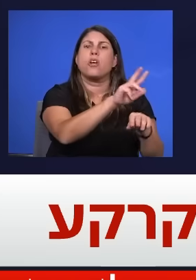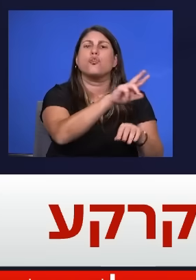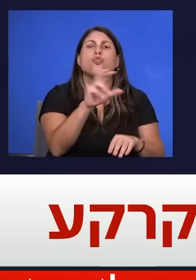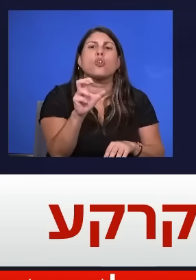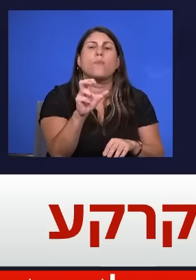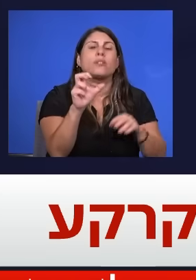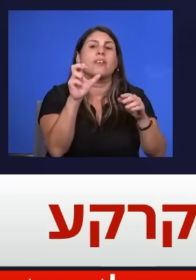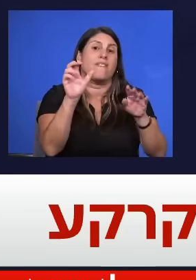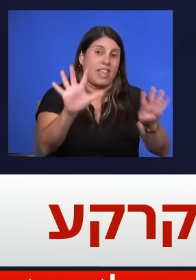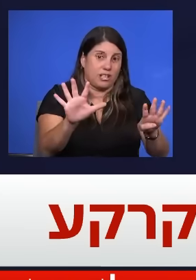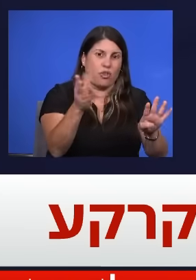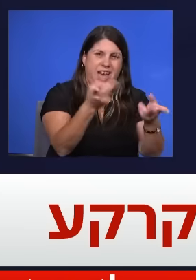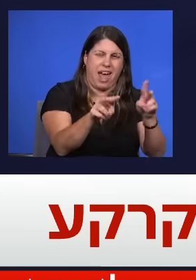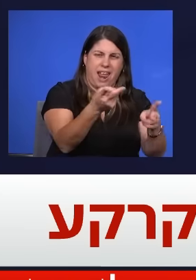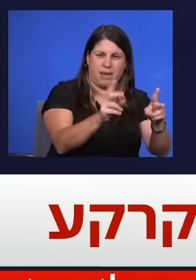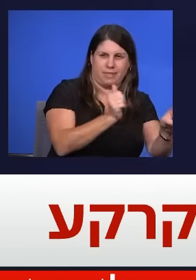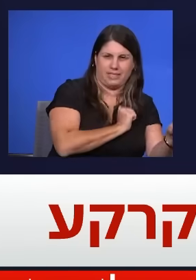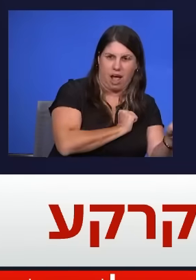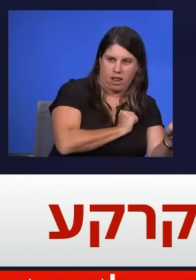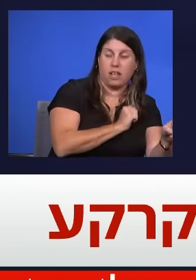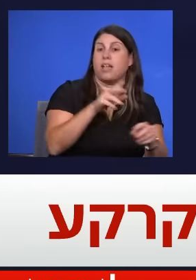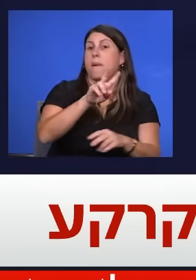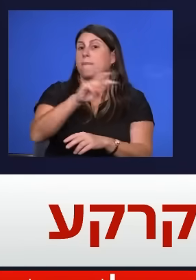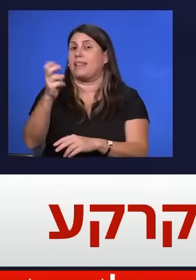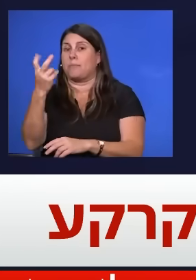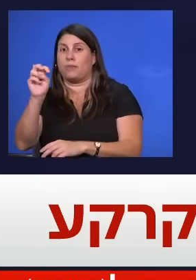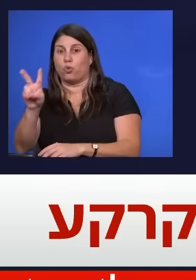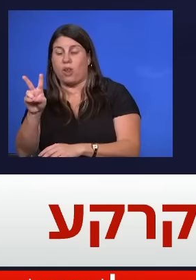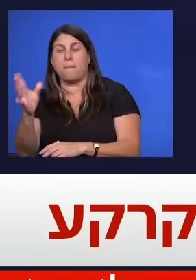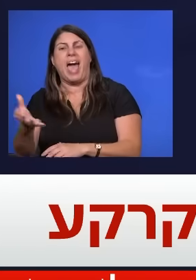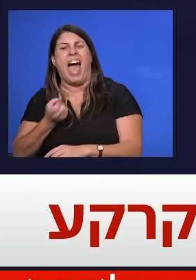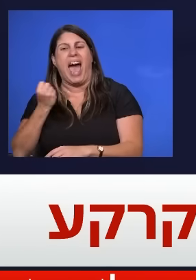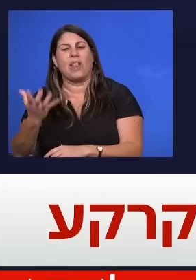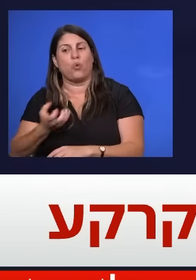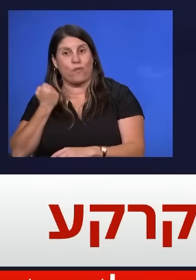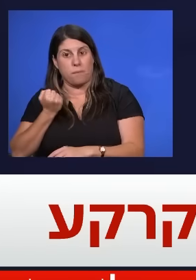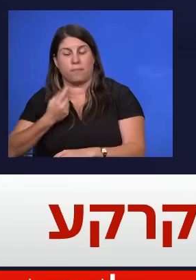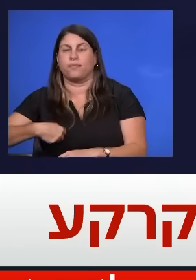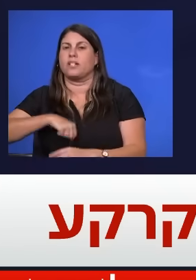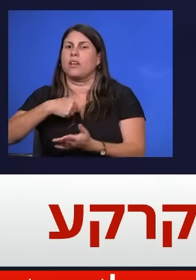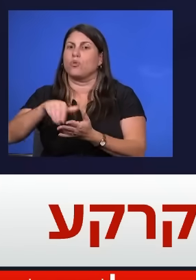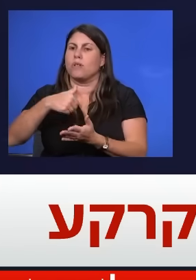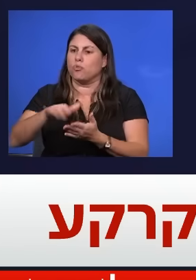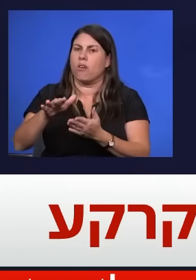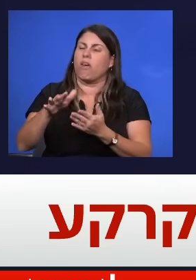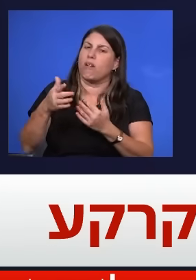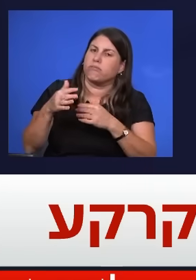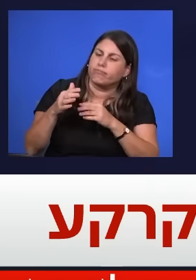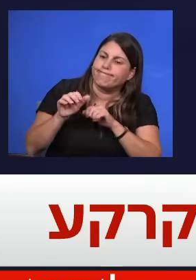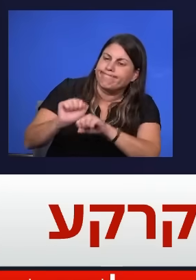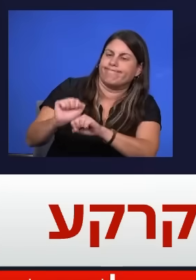צה"ל ו-222 חטופים. אנחנו נמשיך ללוות את המשפחות השכולות כל